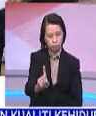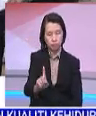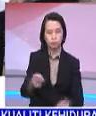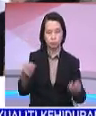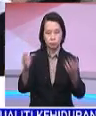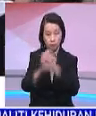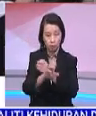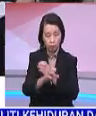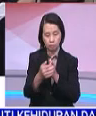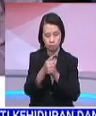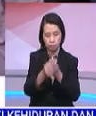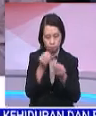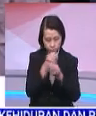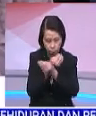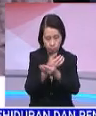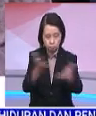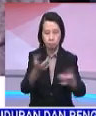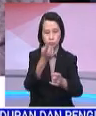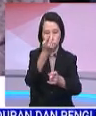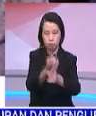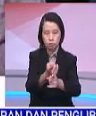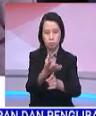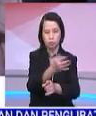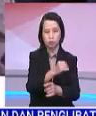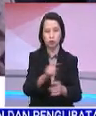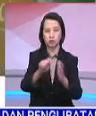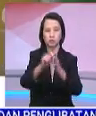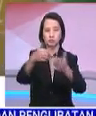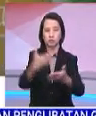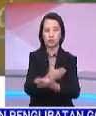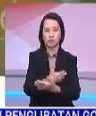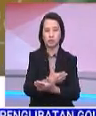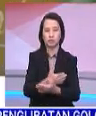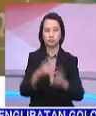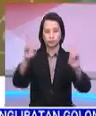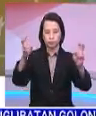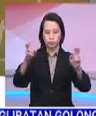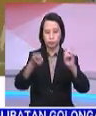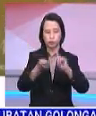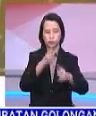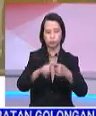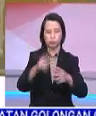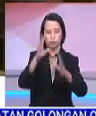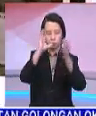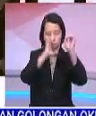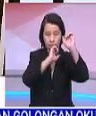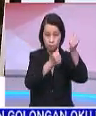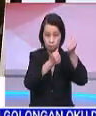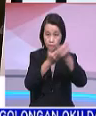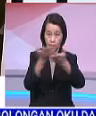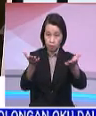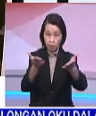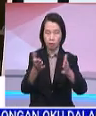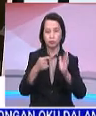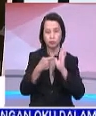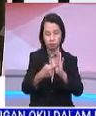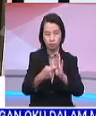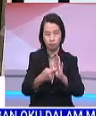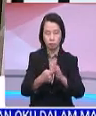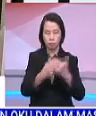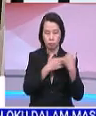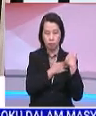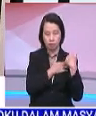memacu peranan menyebar maklumat sahih dan terkini slogan teman setia Anda sesuai menggambarkan peranan